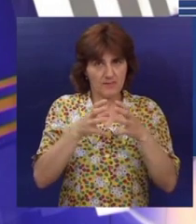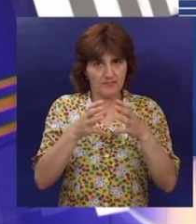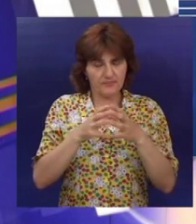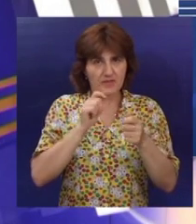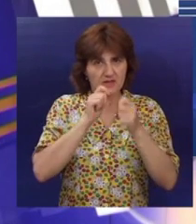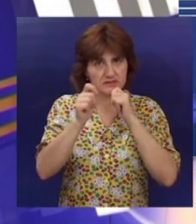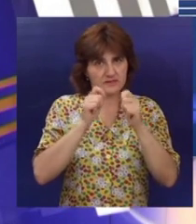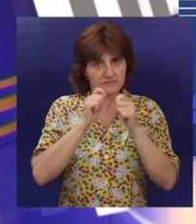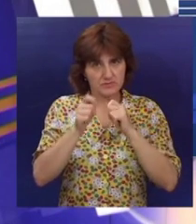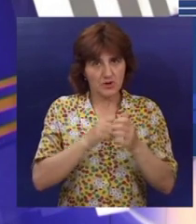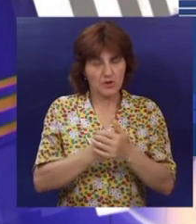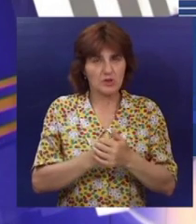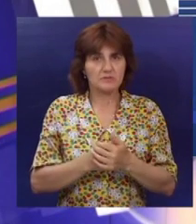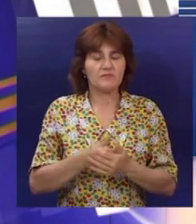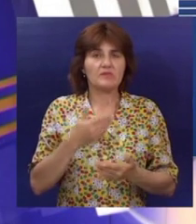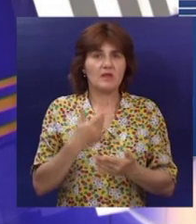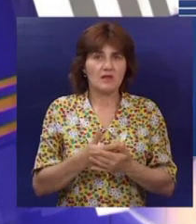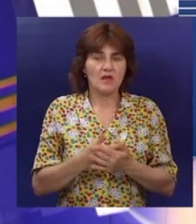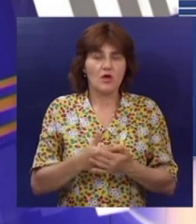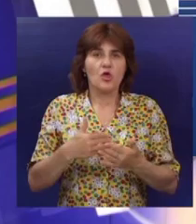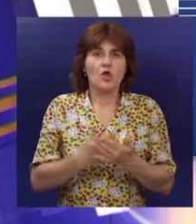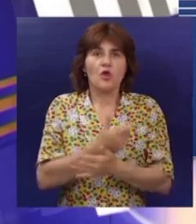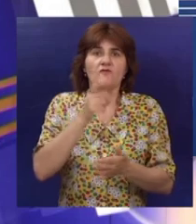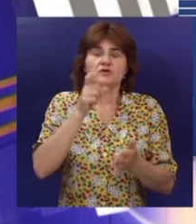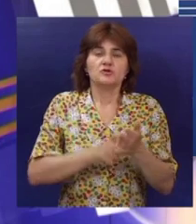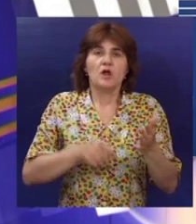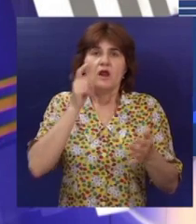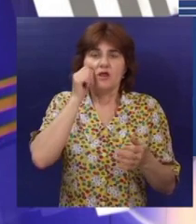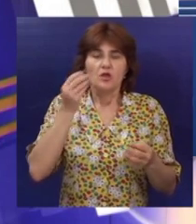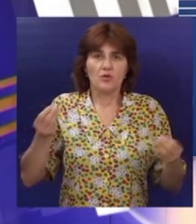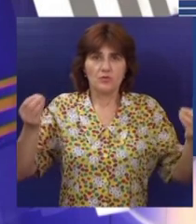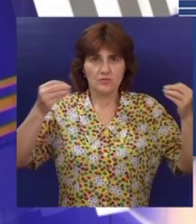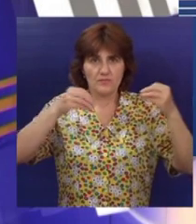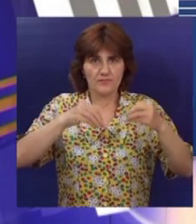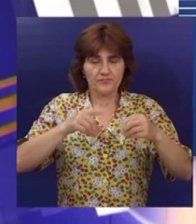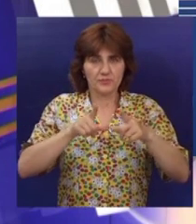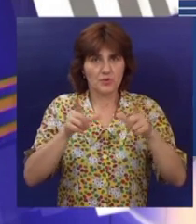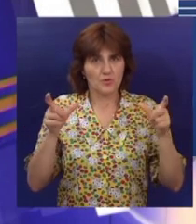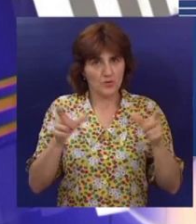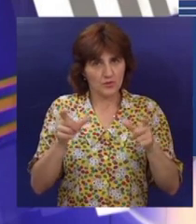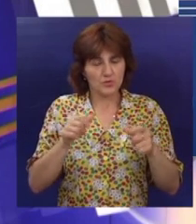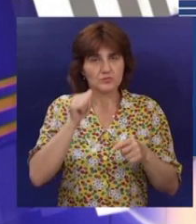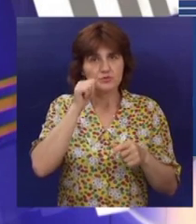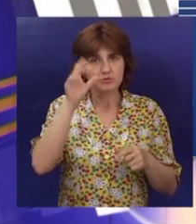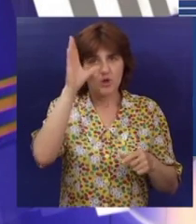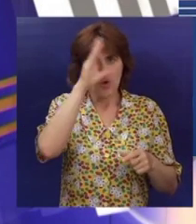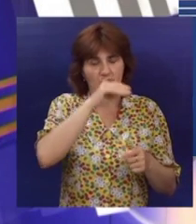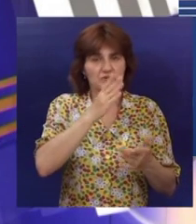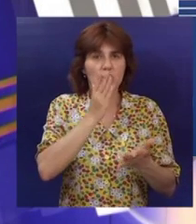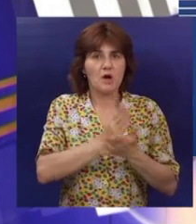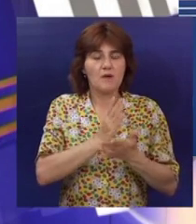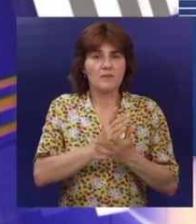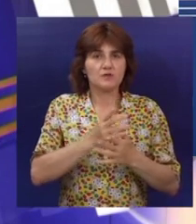koje su ovim sporazumom predviđeni sa potpuno novim ljudima, kao što smo to i obećali, tako da sutra uveče će biti